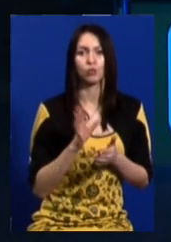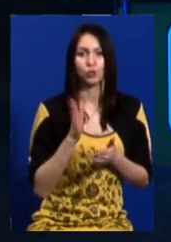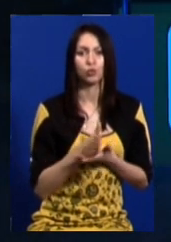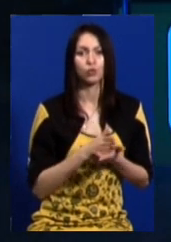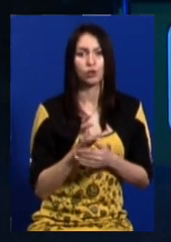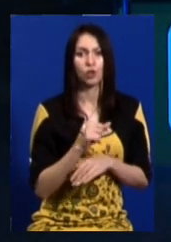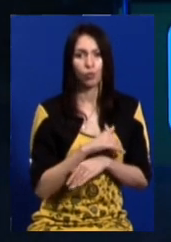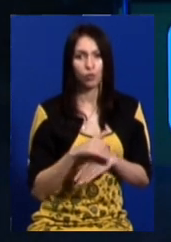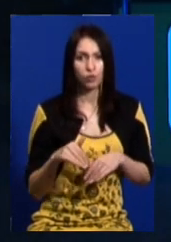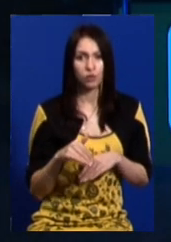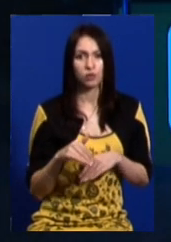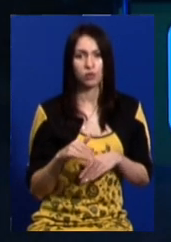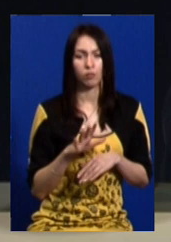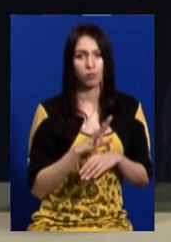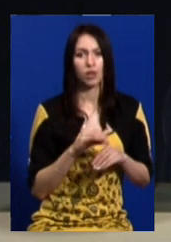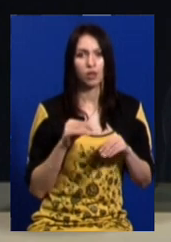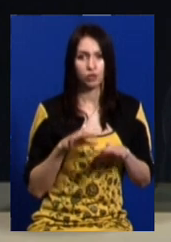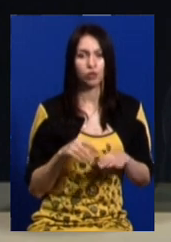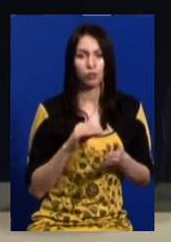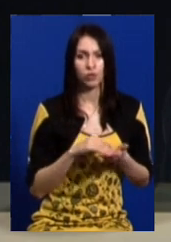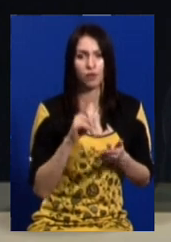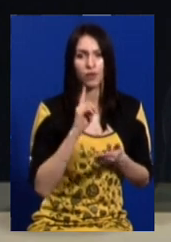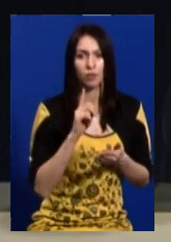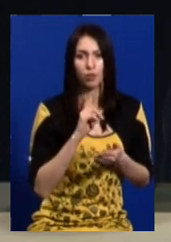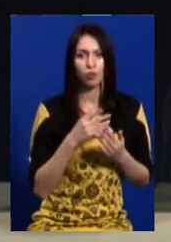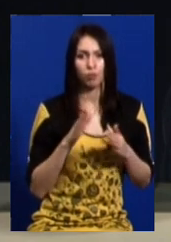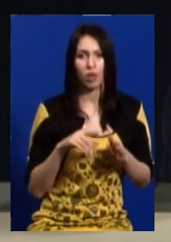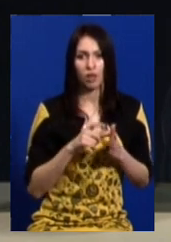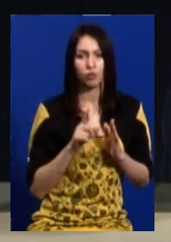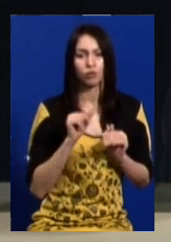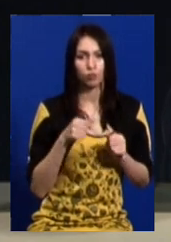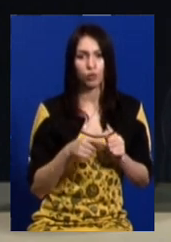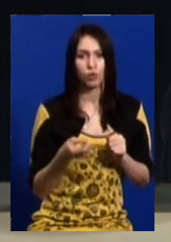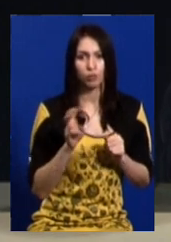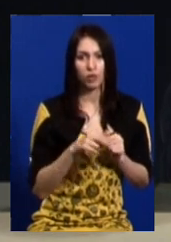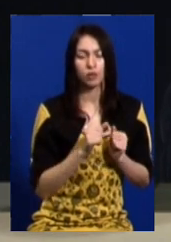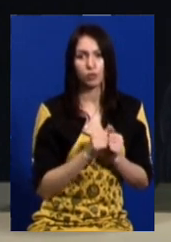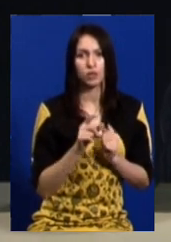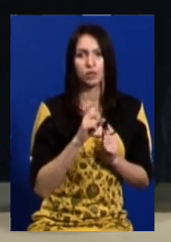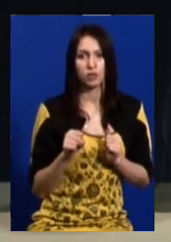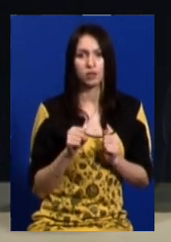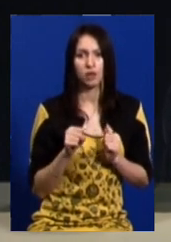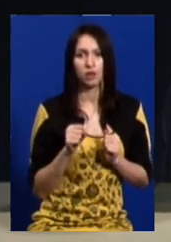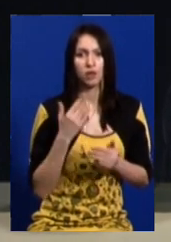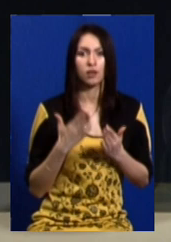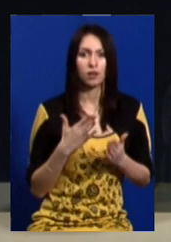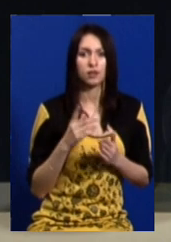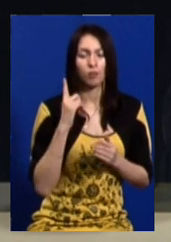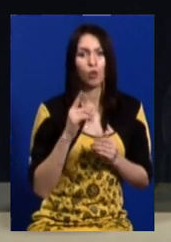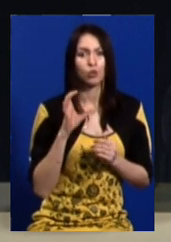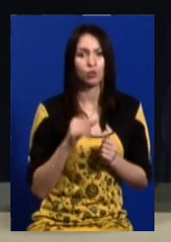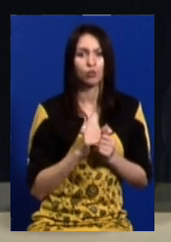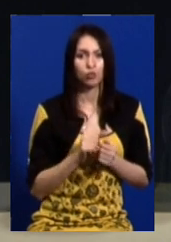під Христом, було вирішено поставити тимчасову палатку, щоб народ міг прийти туди собі молитися, звершувати там богослужіння, якісь